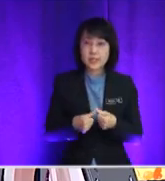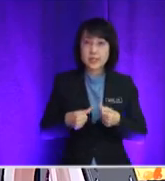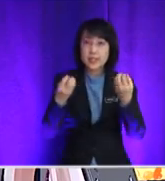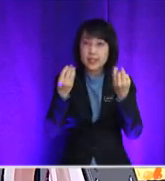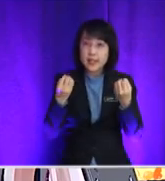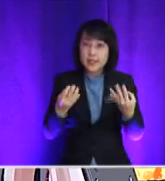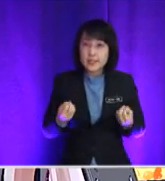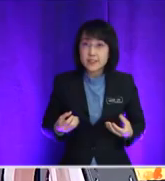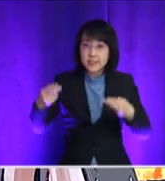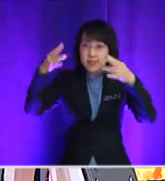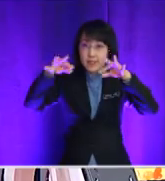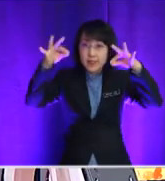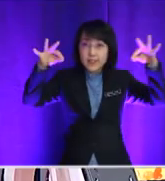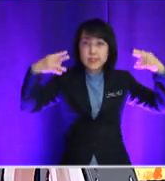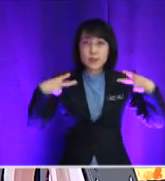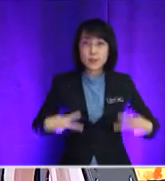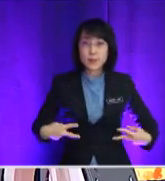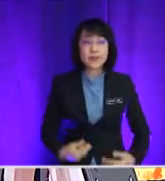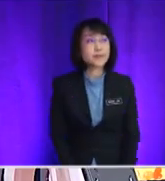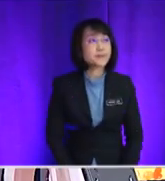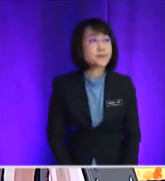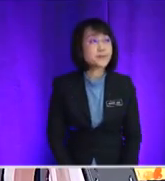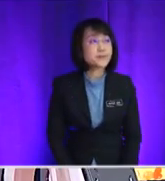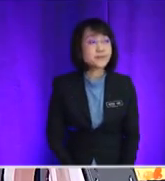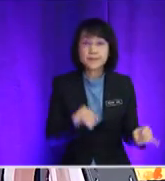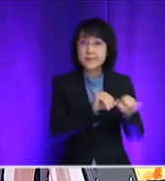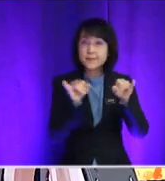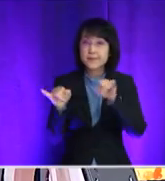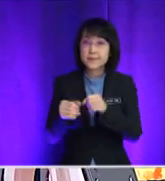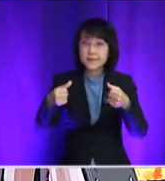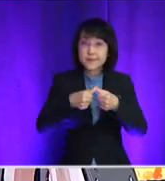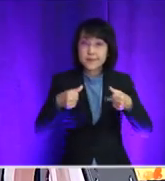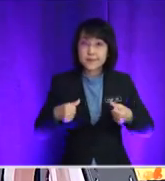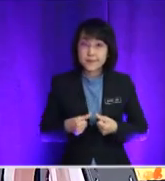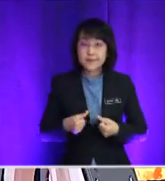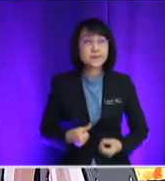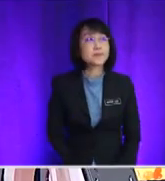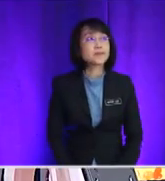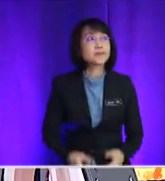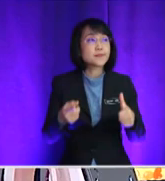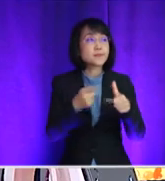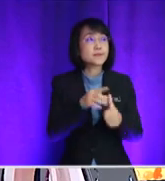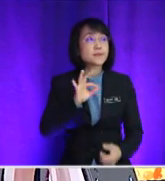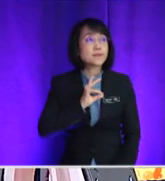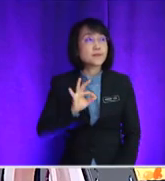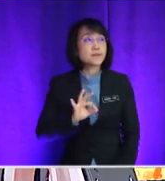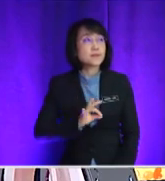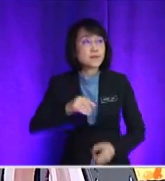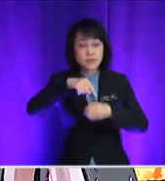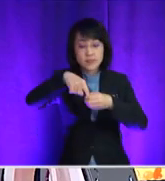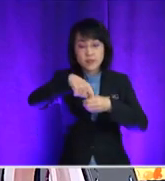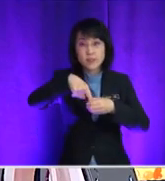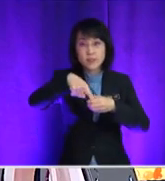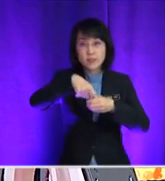Oke kancing dan hiasan untuk jenis kancing kita pilih-pilih untuk rompi yang pertama batang dan juga lubang-lubang